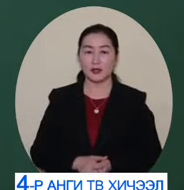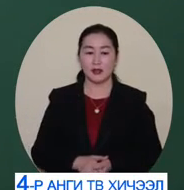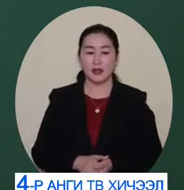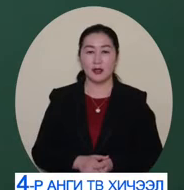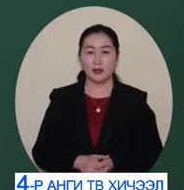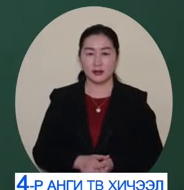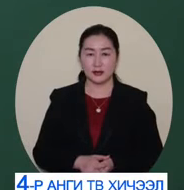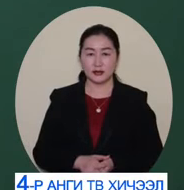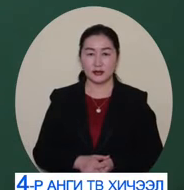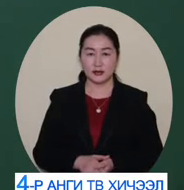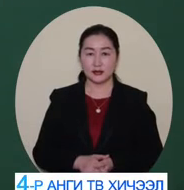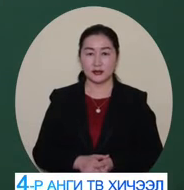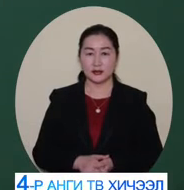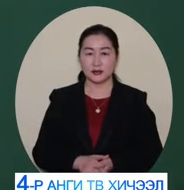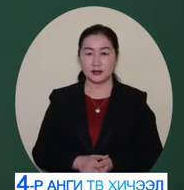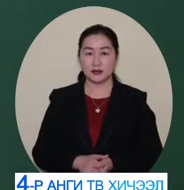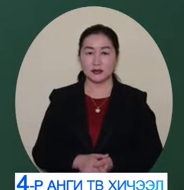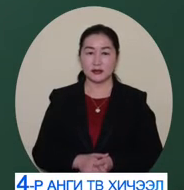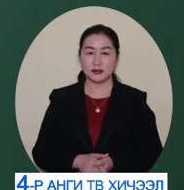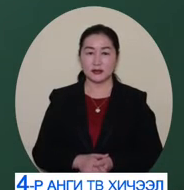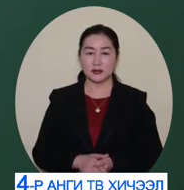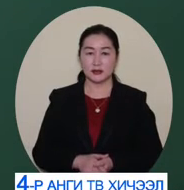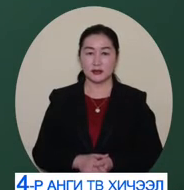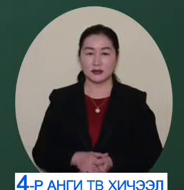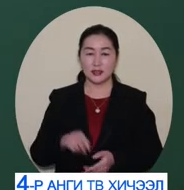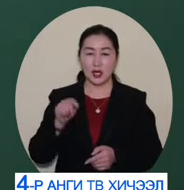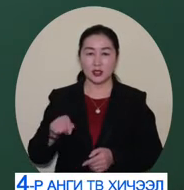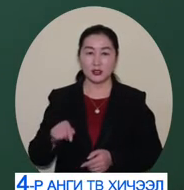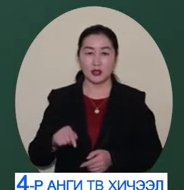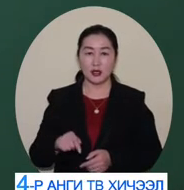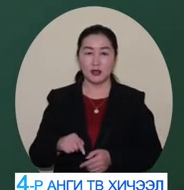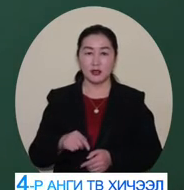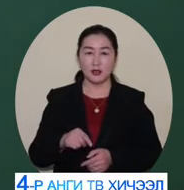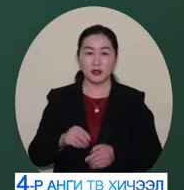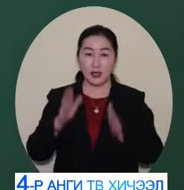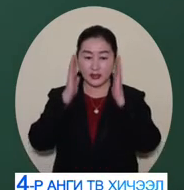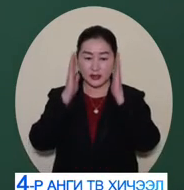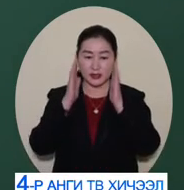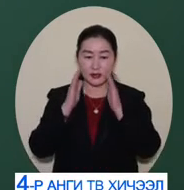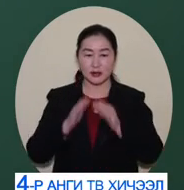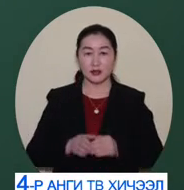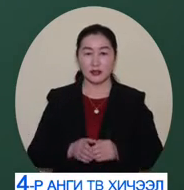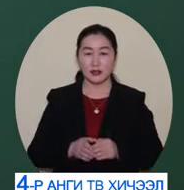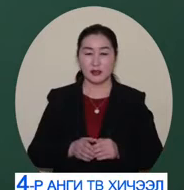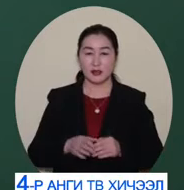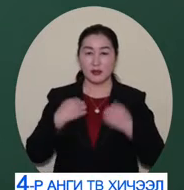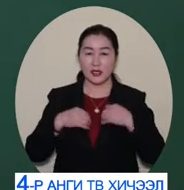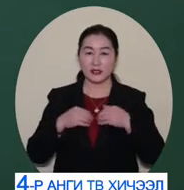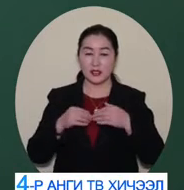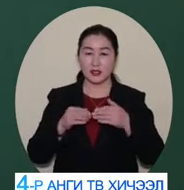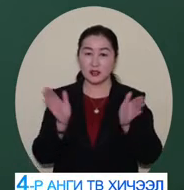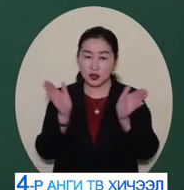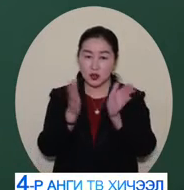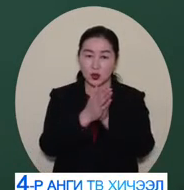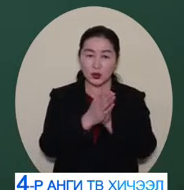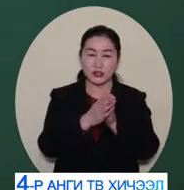энэ 12 квадрат сантиметр байна тийм үү. За одоо энд одоо ингэ ажиглаж яхад энтэй дүрс нь ямар байна? Одоо